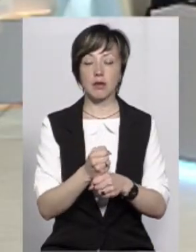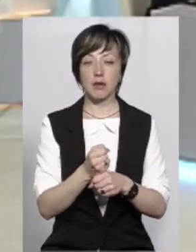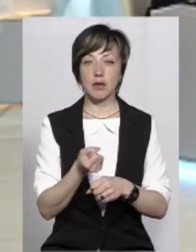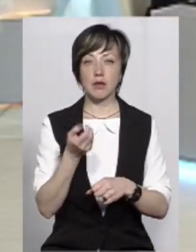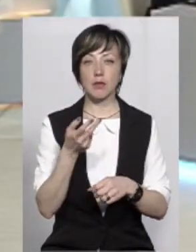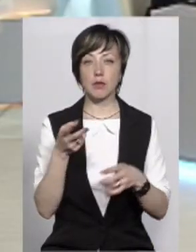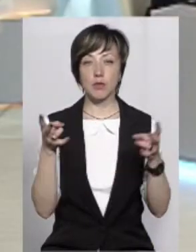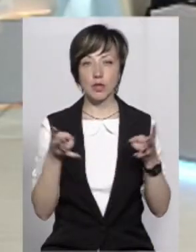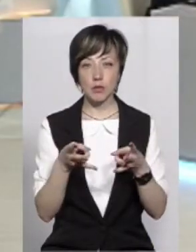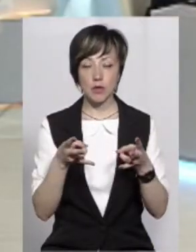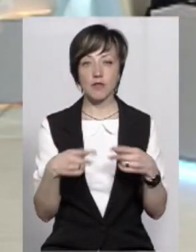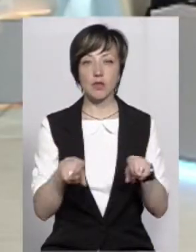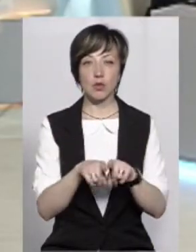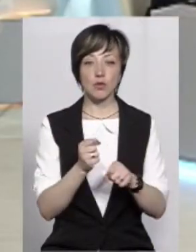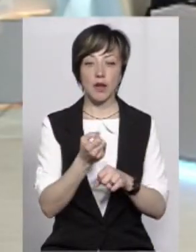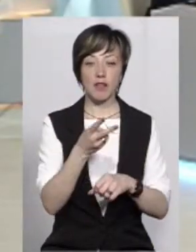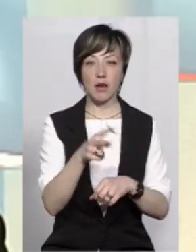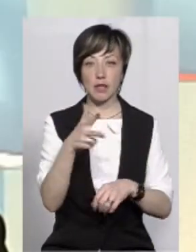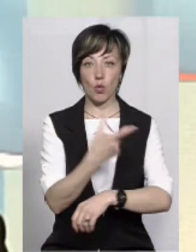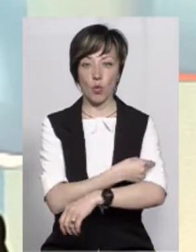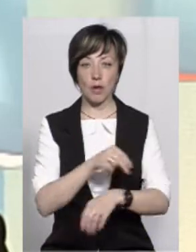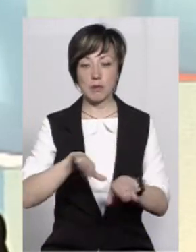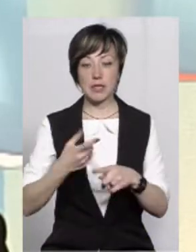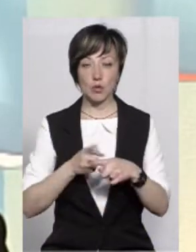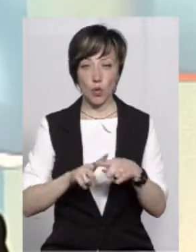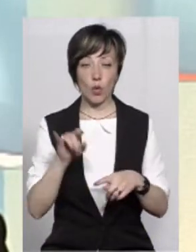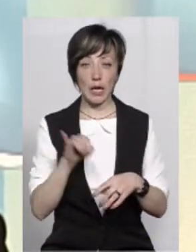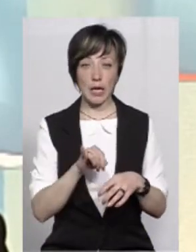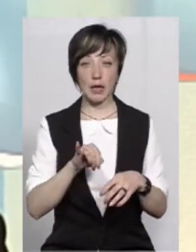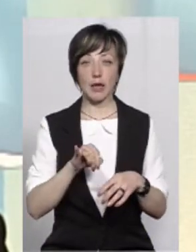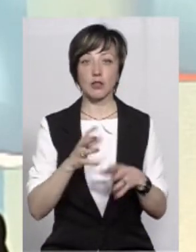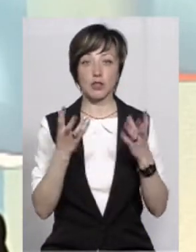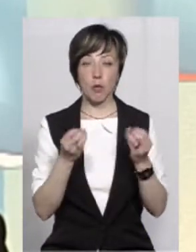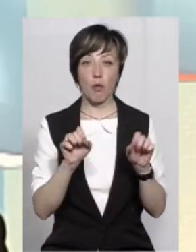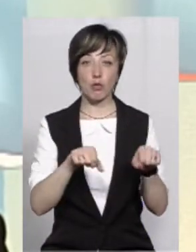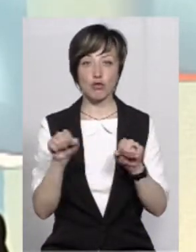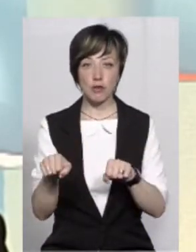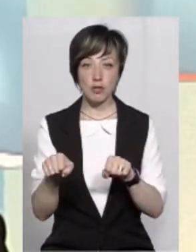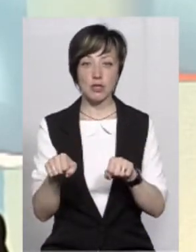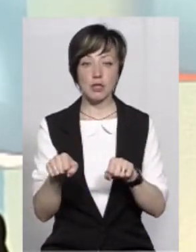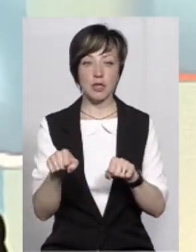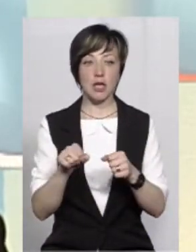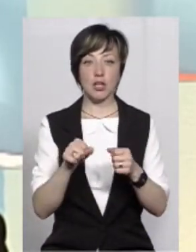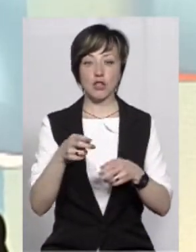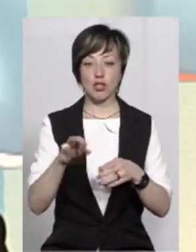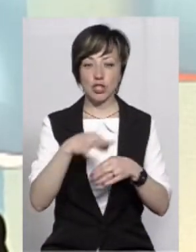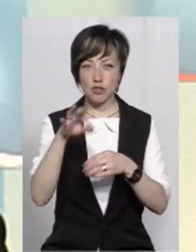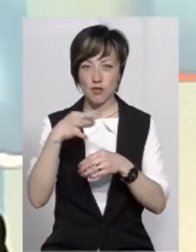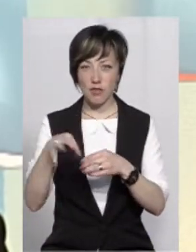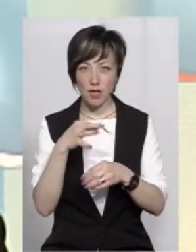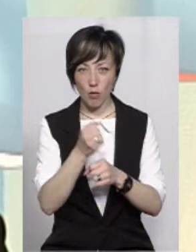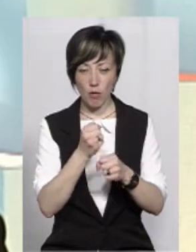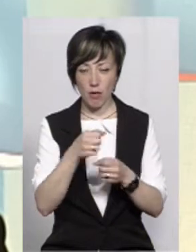так. Потрібно ще все одно зробити 2-3 уколи будемо після того. І потім ще по можливості змащувати шви, зняти шви.